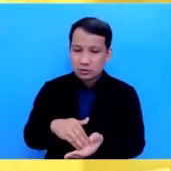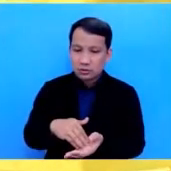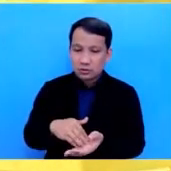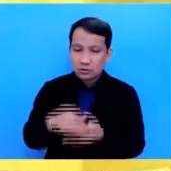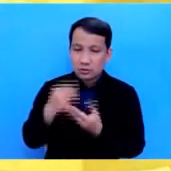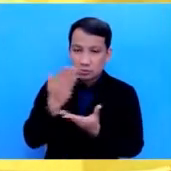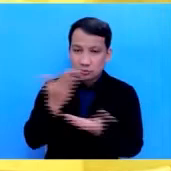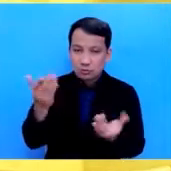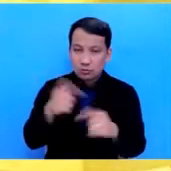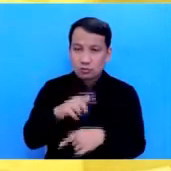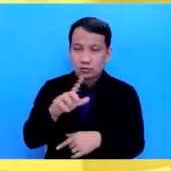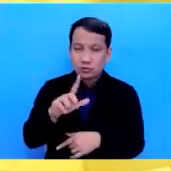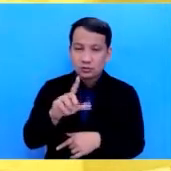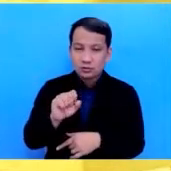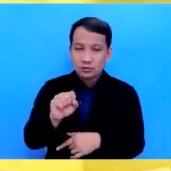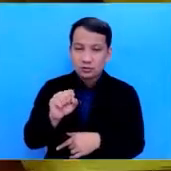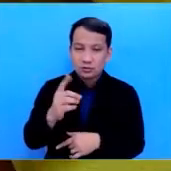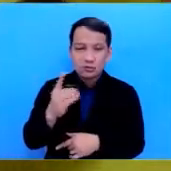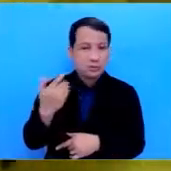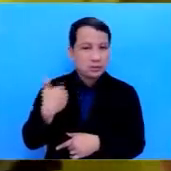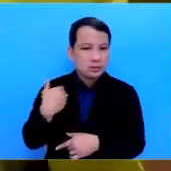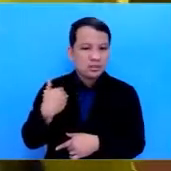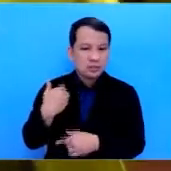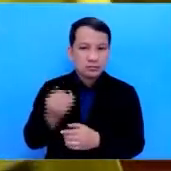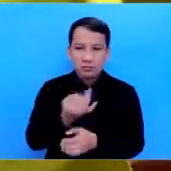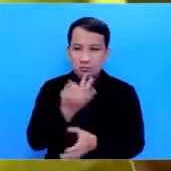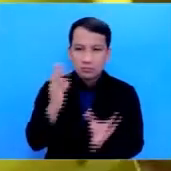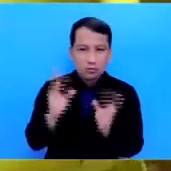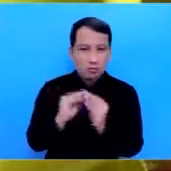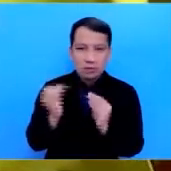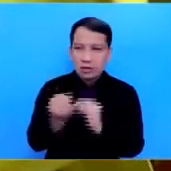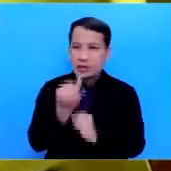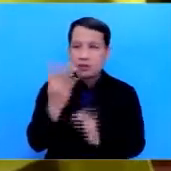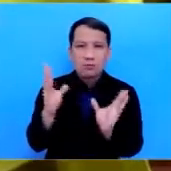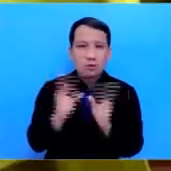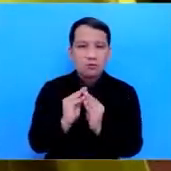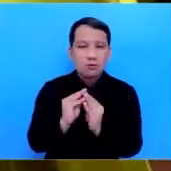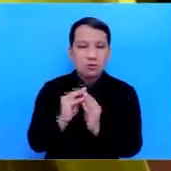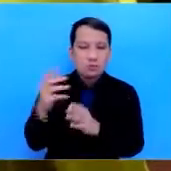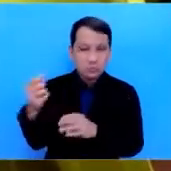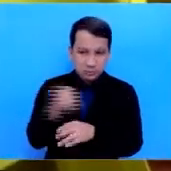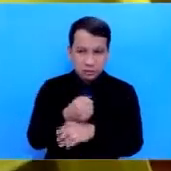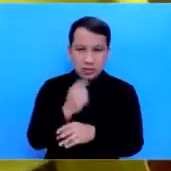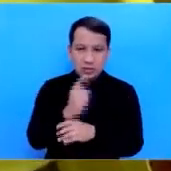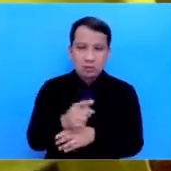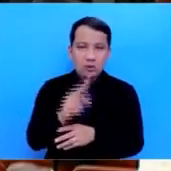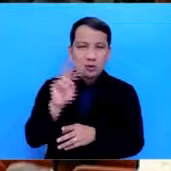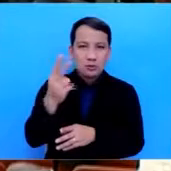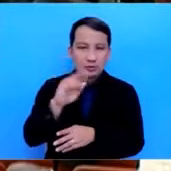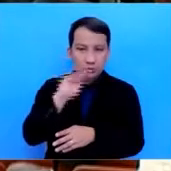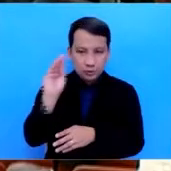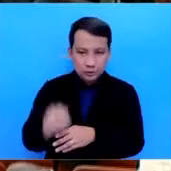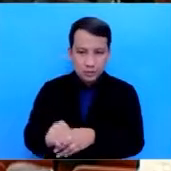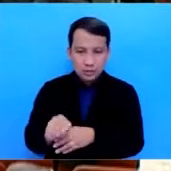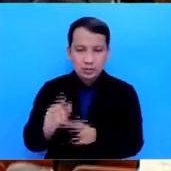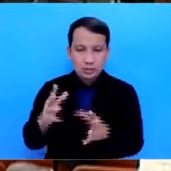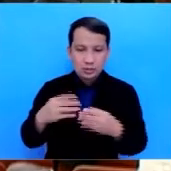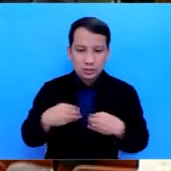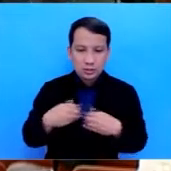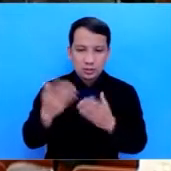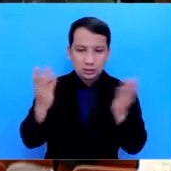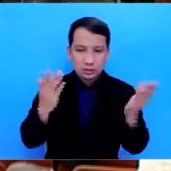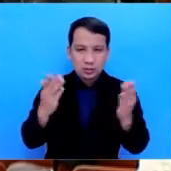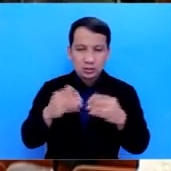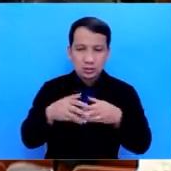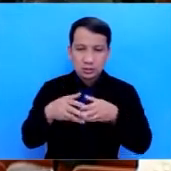sa Lanao del Sur, ay hindi pa nila mako-compute yung denominator para makuha nila yung 2% na magsisilbing threshold